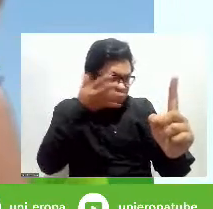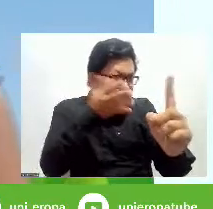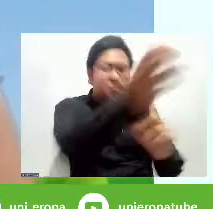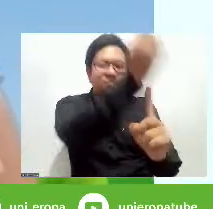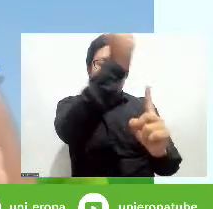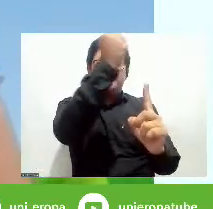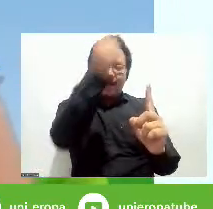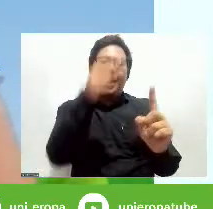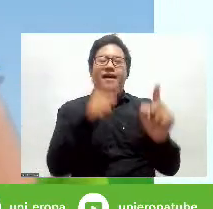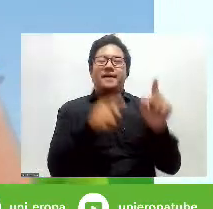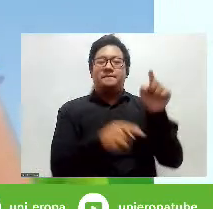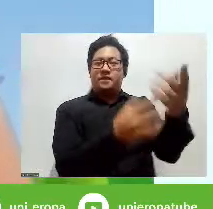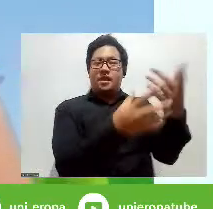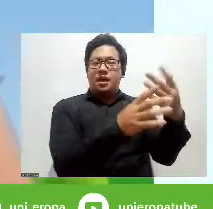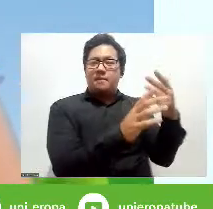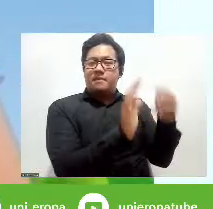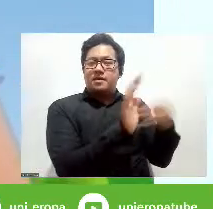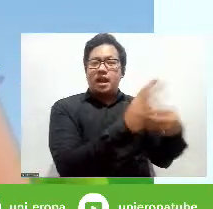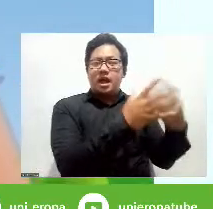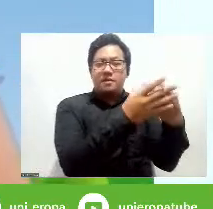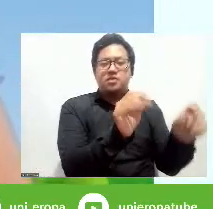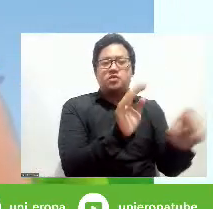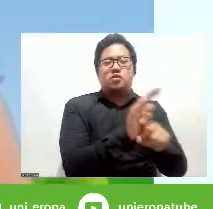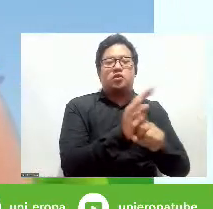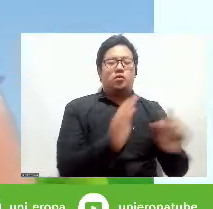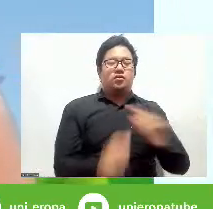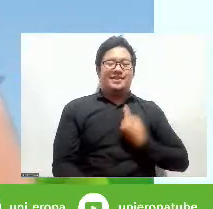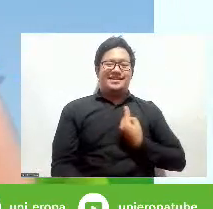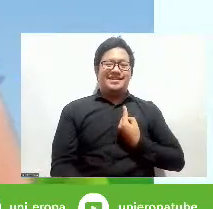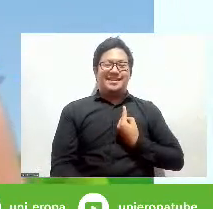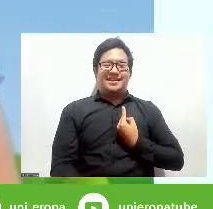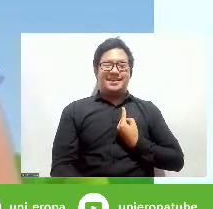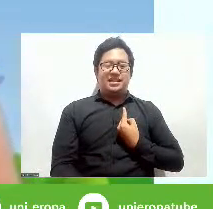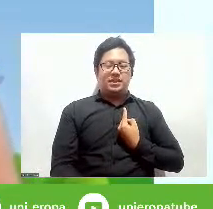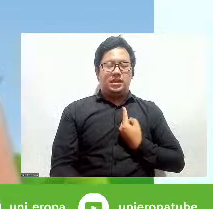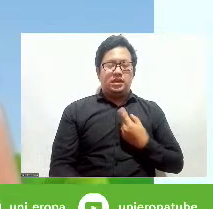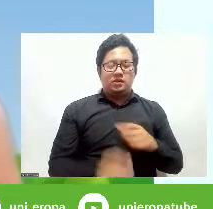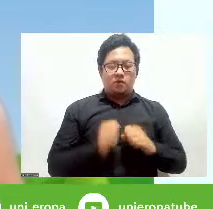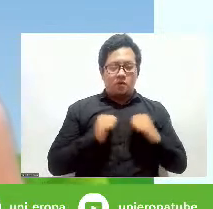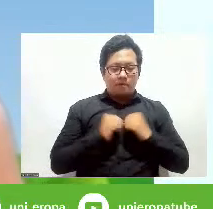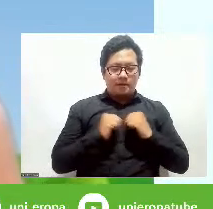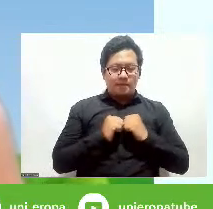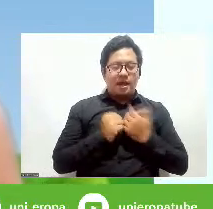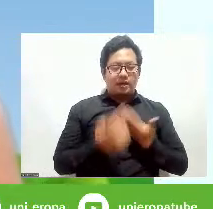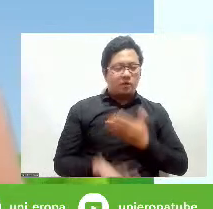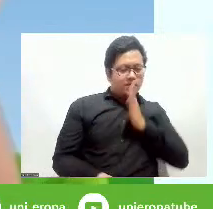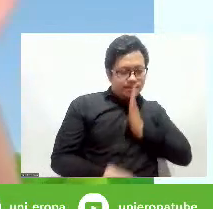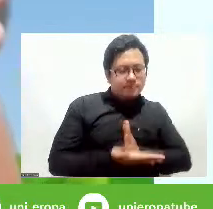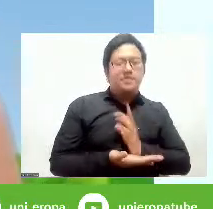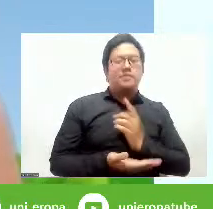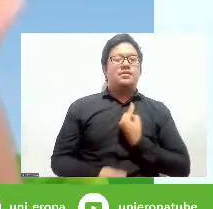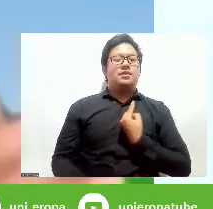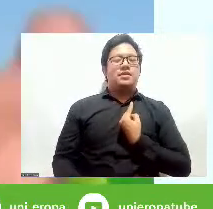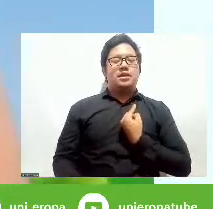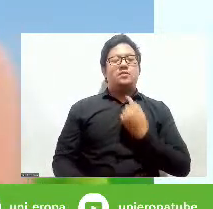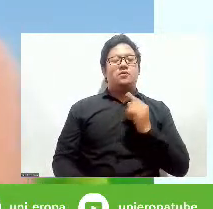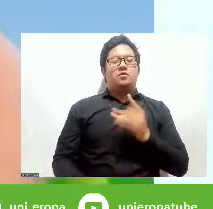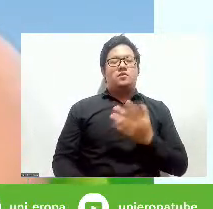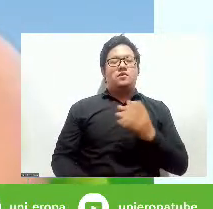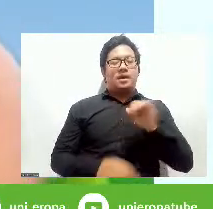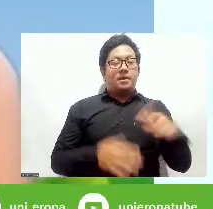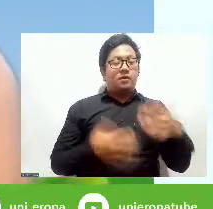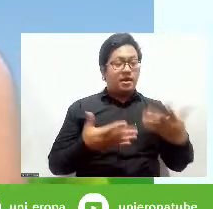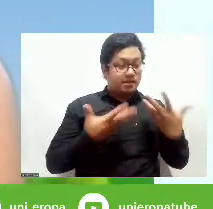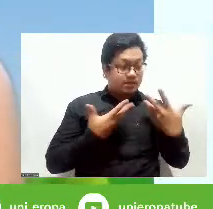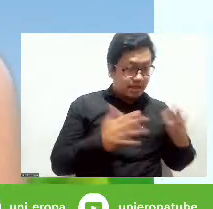isu khususnya untuk diri kita sendiri membeli komitmen disiplin pada diri kita sendiri akan sampai kita setelah beres pindah ke